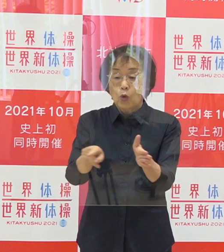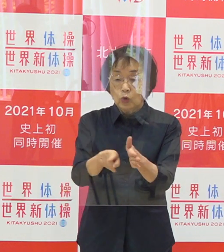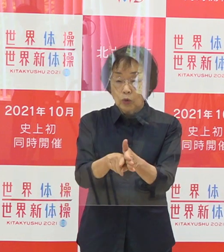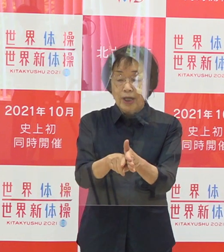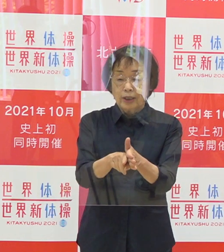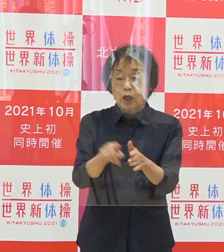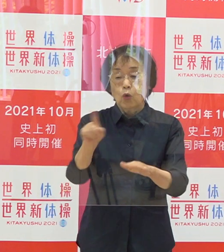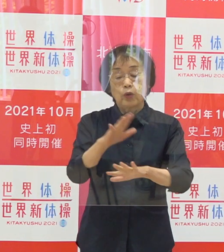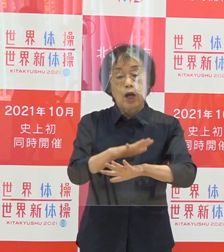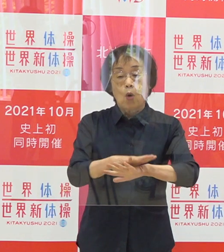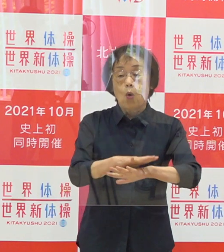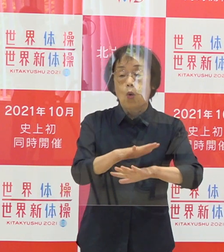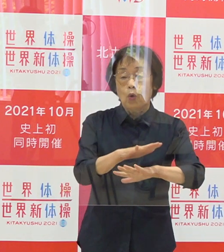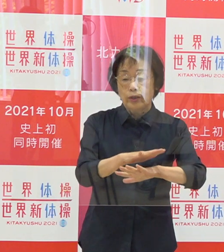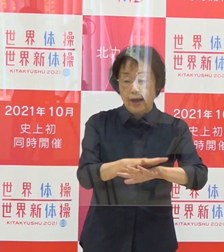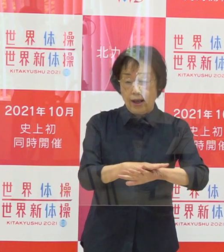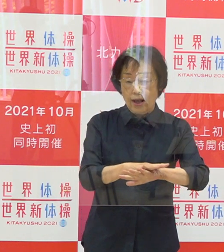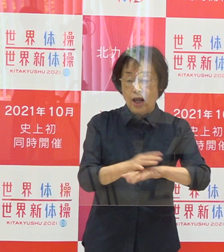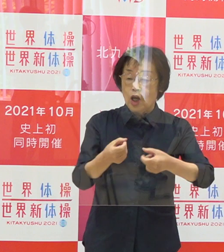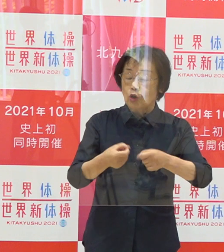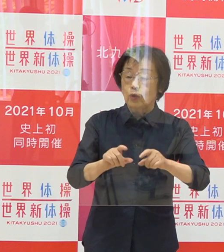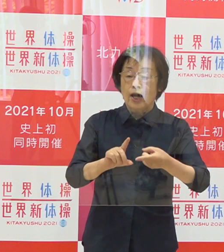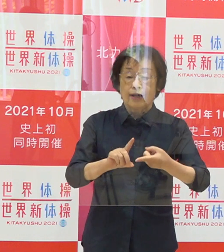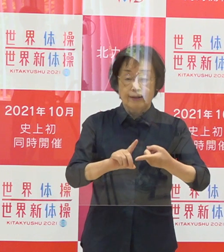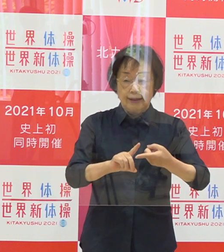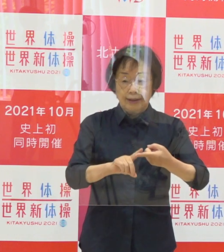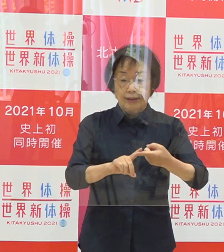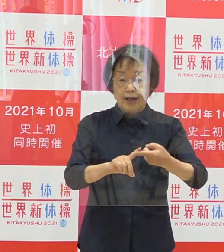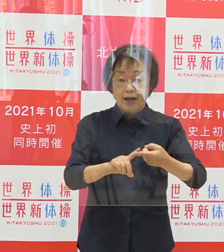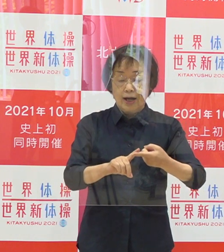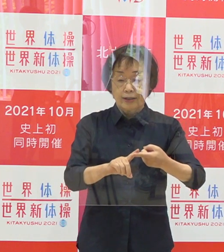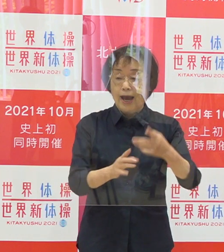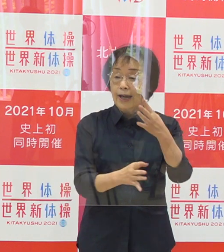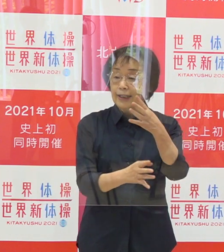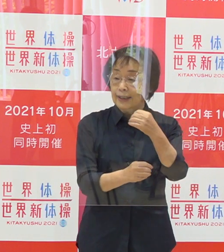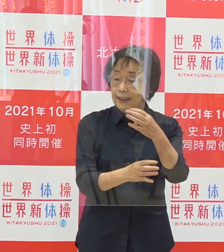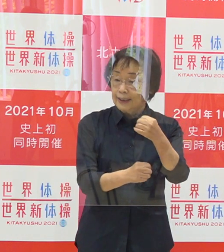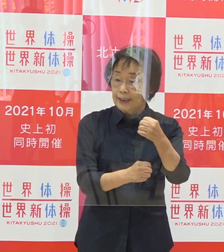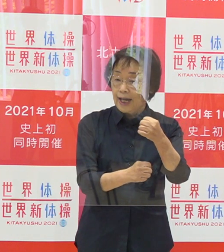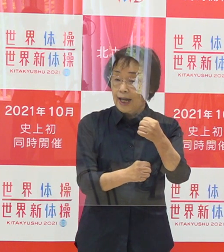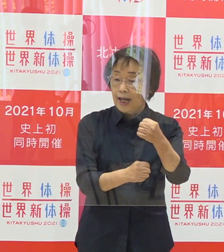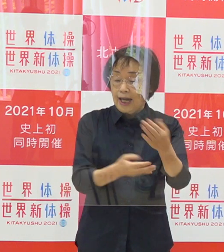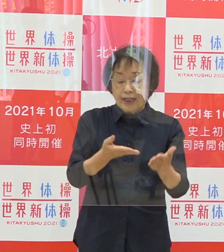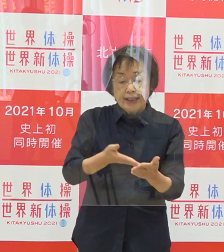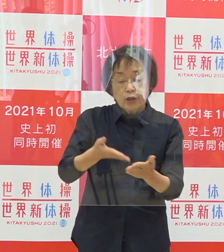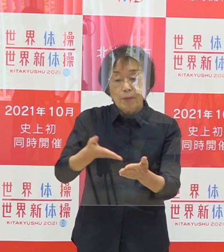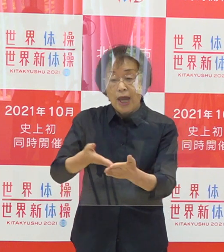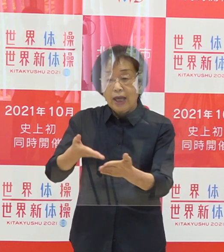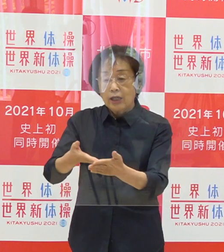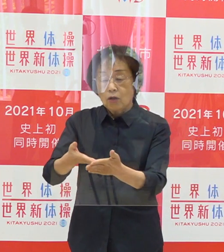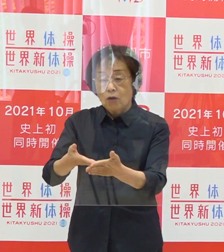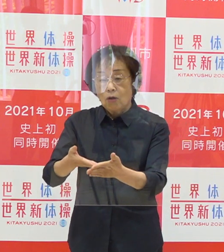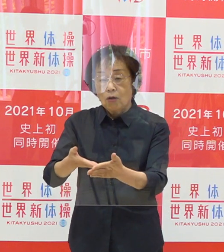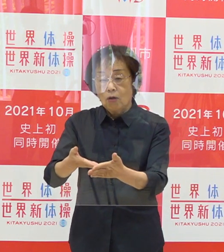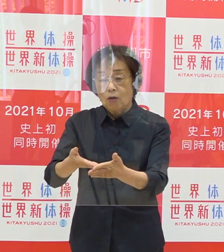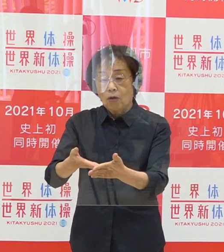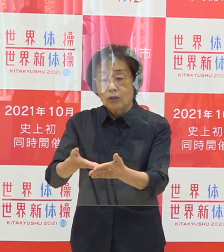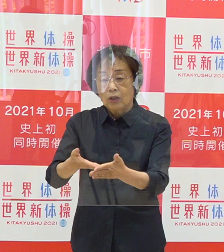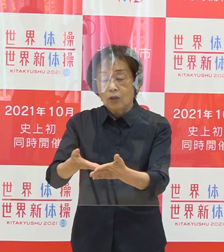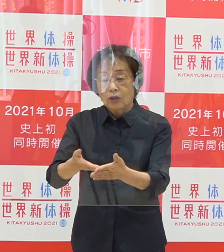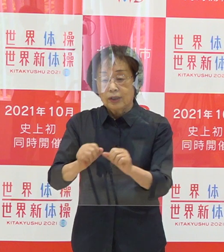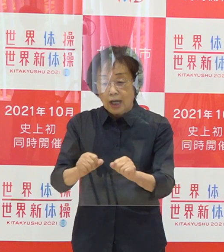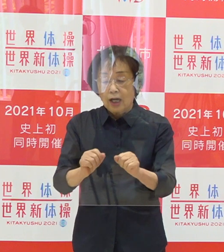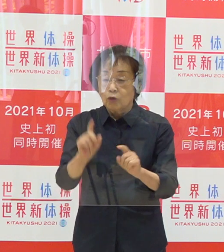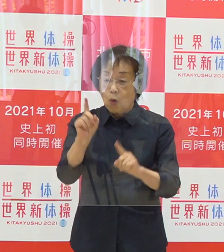で、具体的な日程で、説明をしてきたのか、ちょっと今手元に資料は